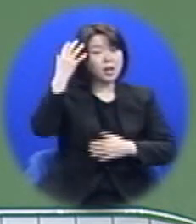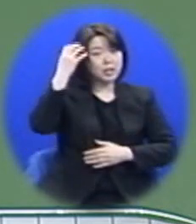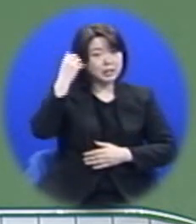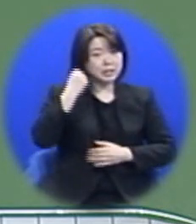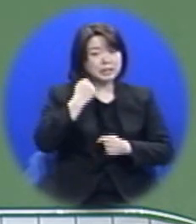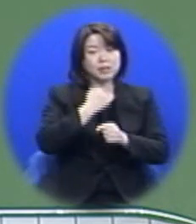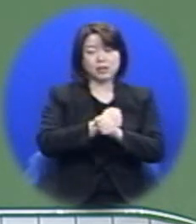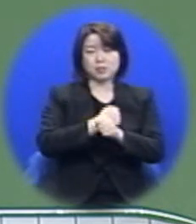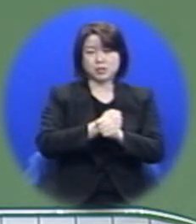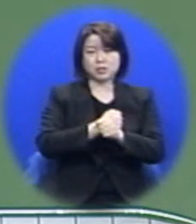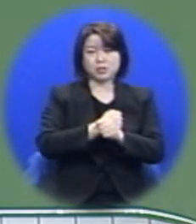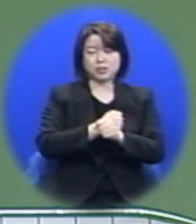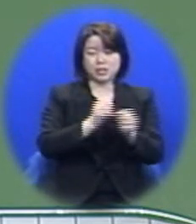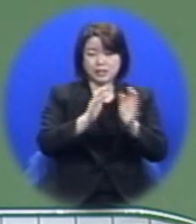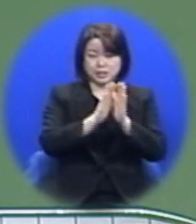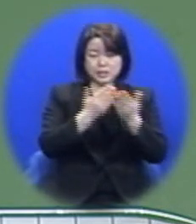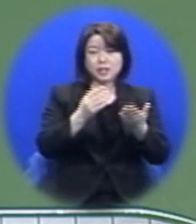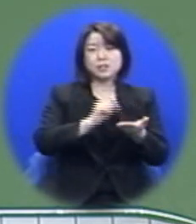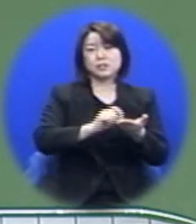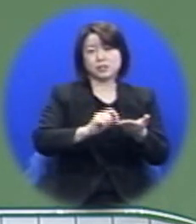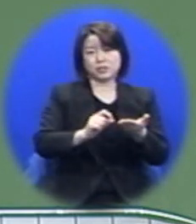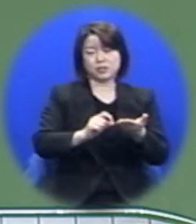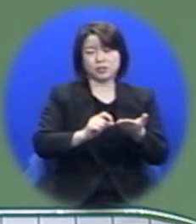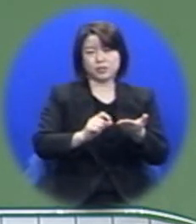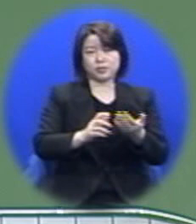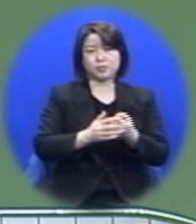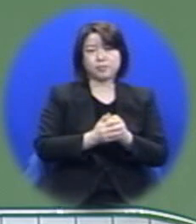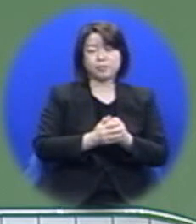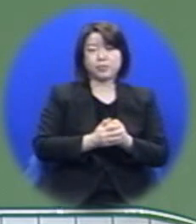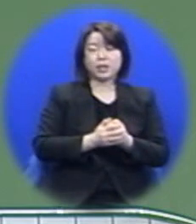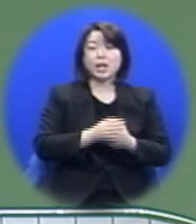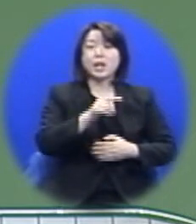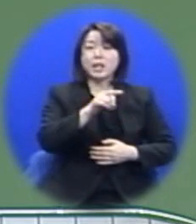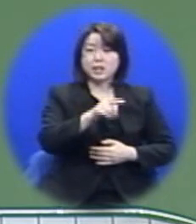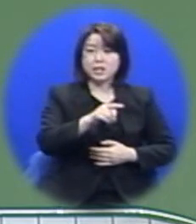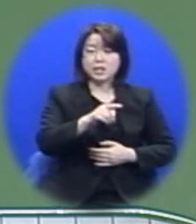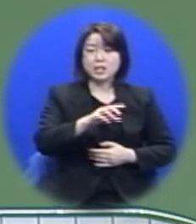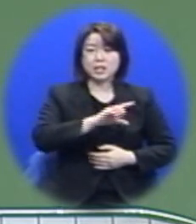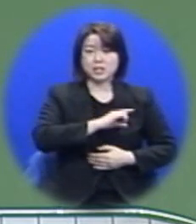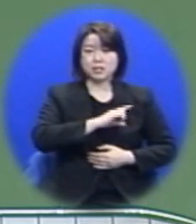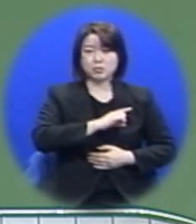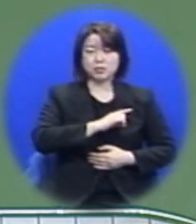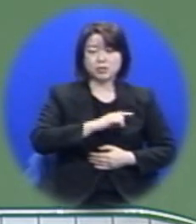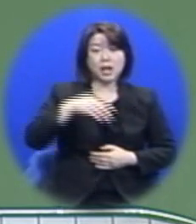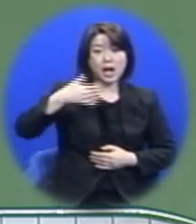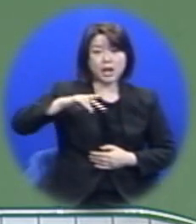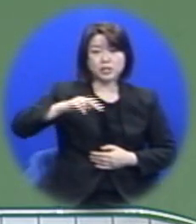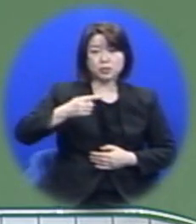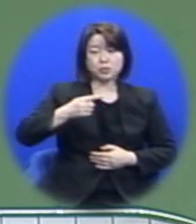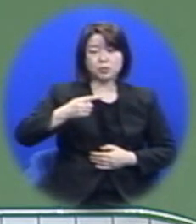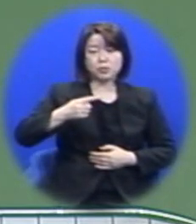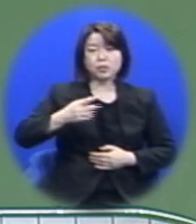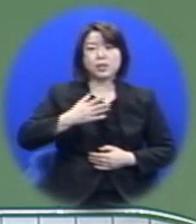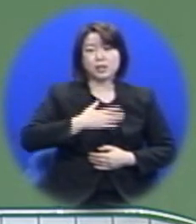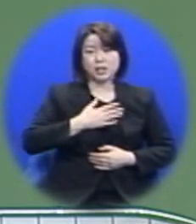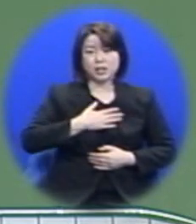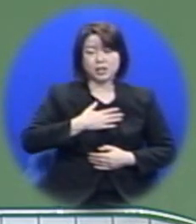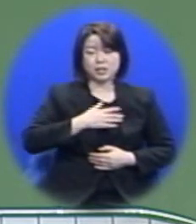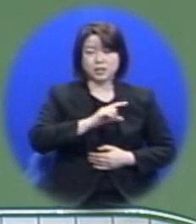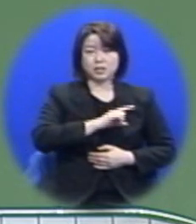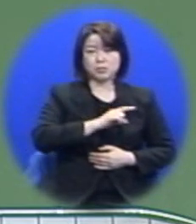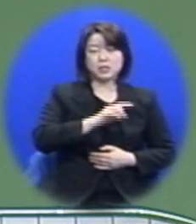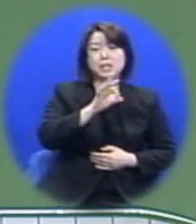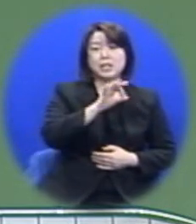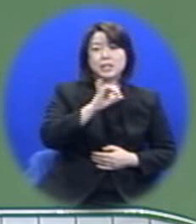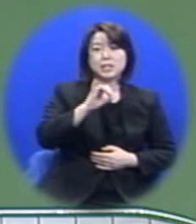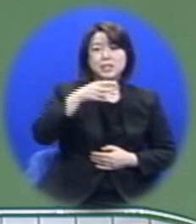기억하면서 그가 책을 씁니다. 내 이름은 아직도 이세별, 내 이름은 아직도 이세별이라는